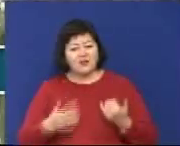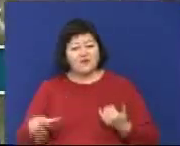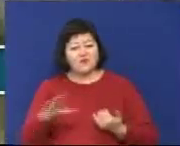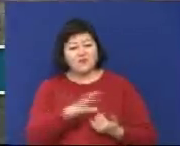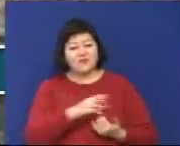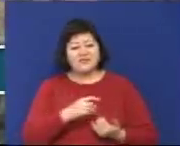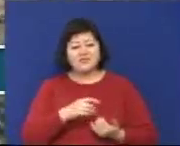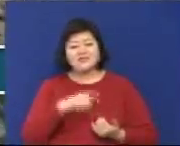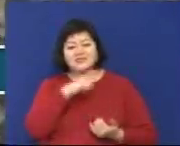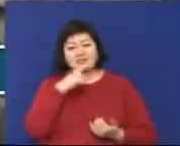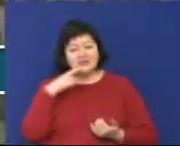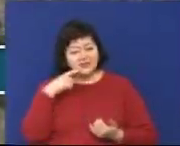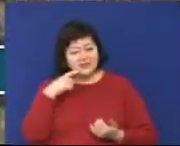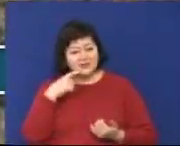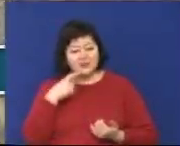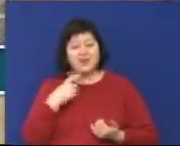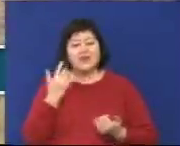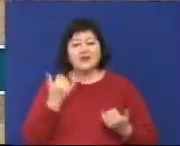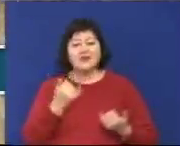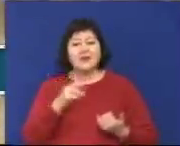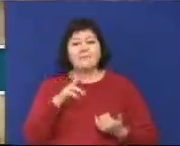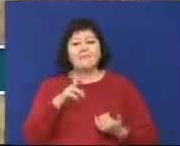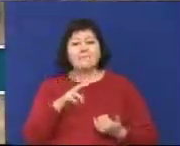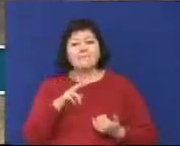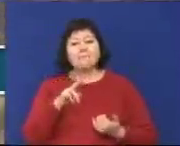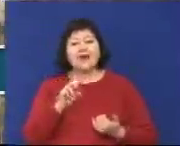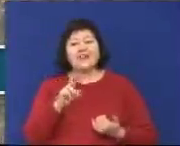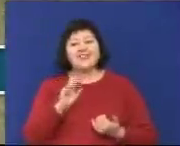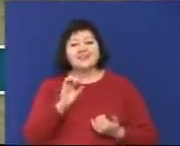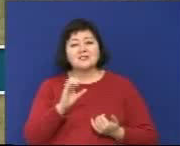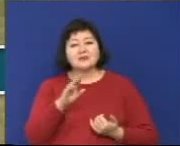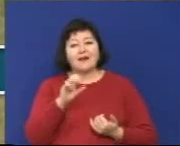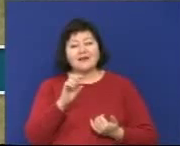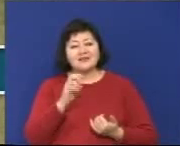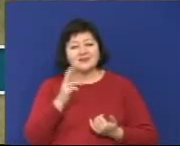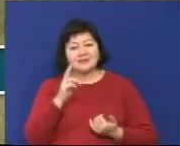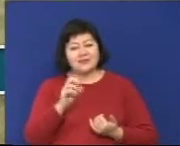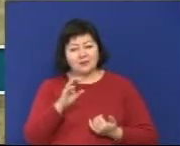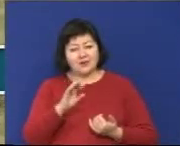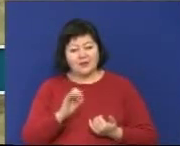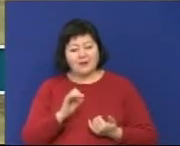совместных учениях отрабатывали действия при выполнении специальных и общевойсковых операций.